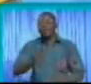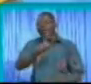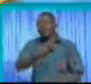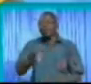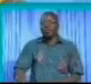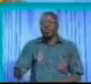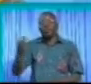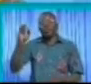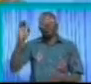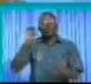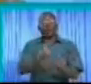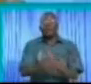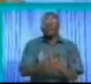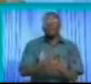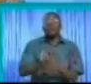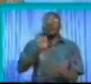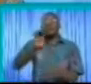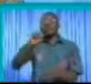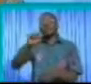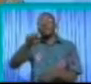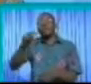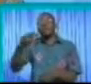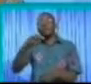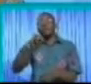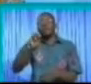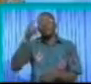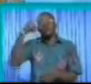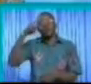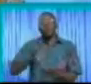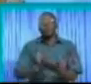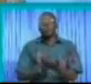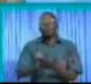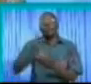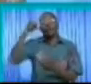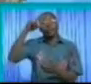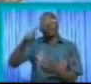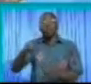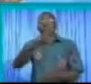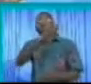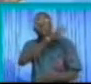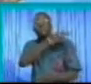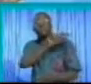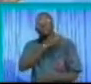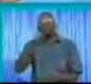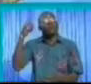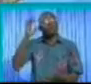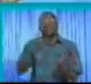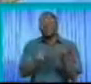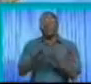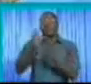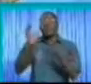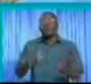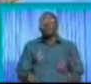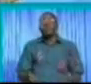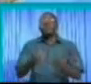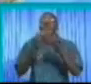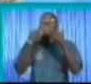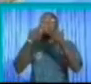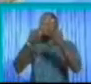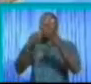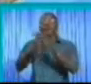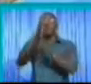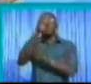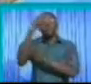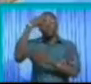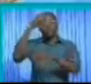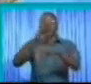la cathédrale hier soir a été célébrée par l'évêque auxiliaire de Ouagadougou pour d'abord rendre grâce à Dieu et l'invoquer pour